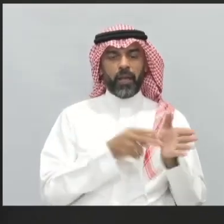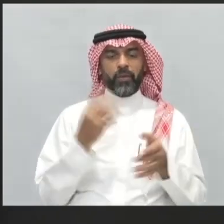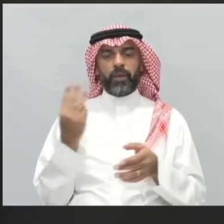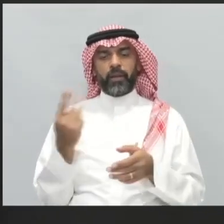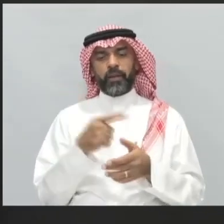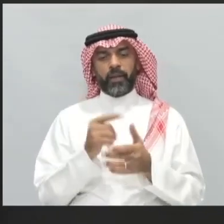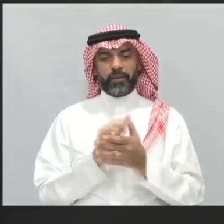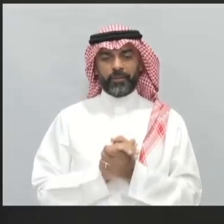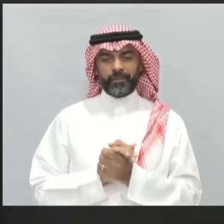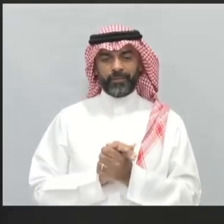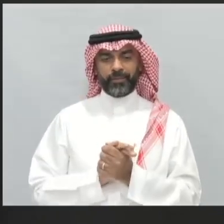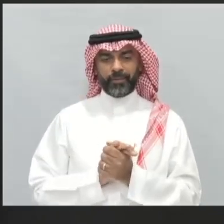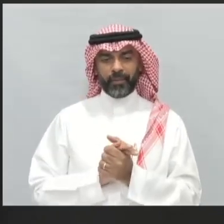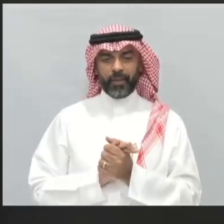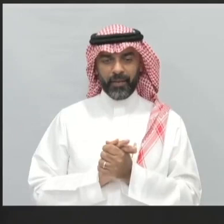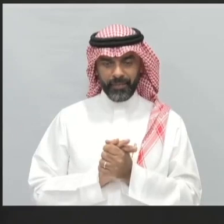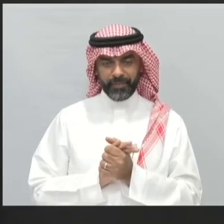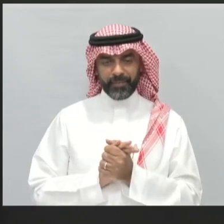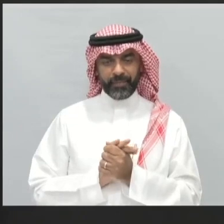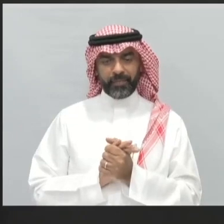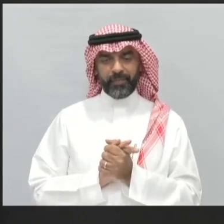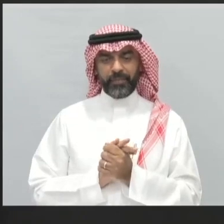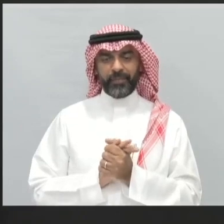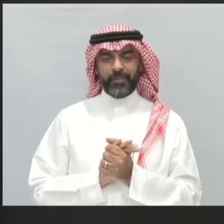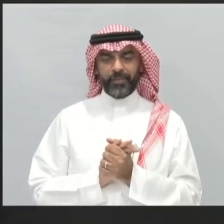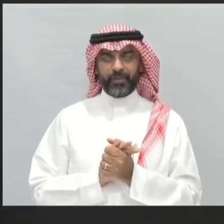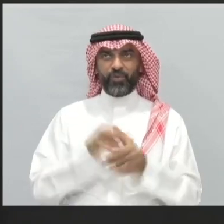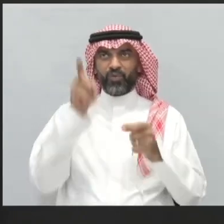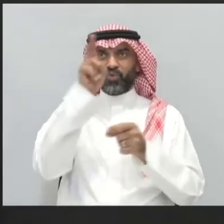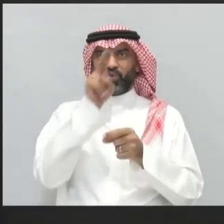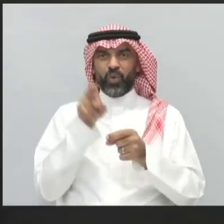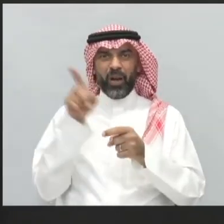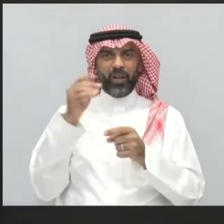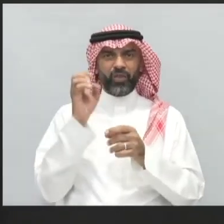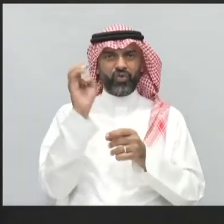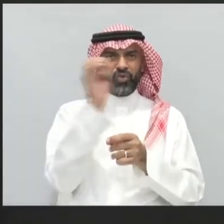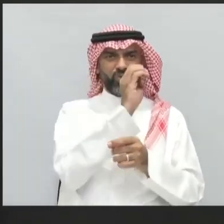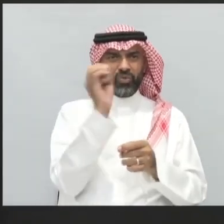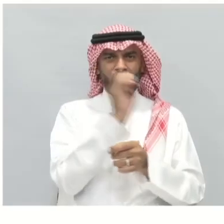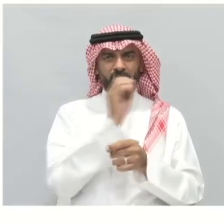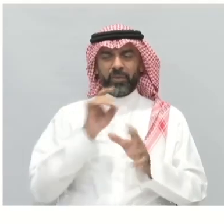انك حولت هذه المساله الى جمله عددها